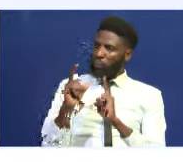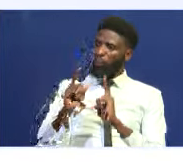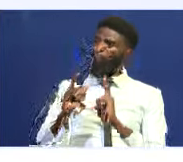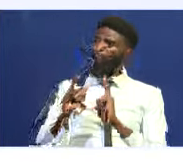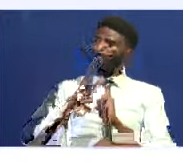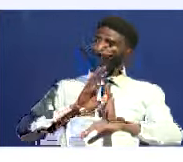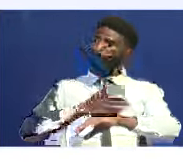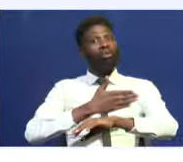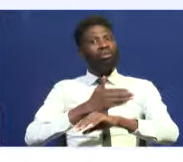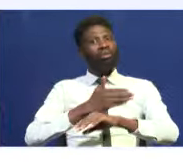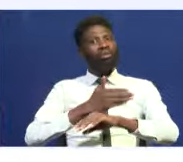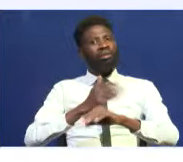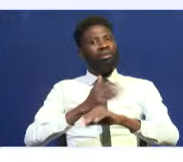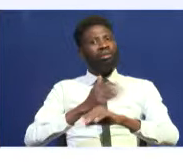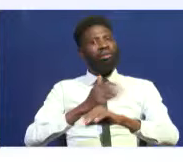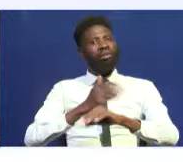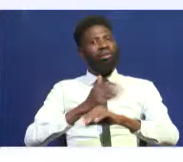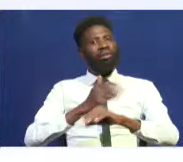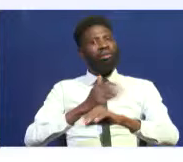or a career in